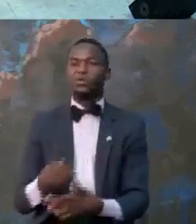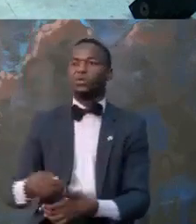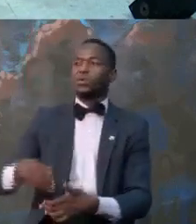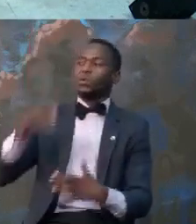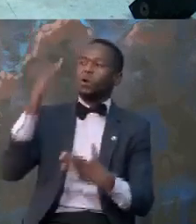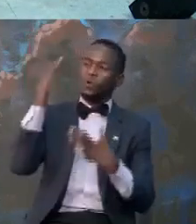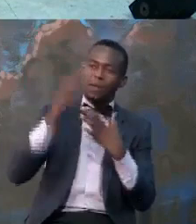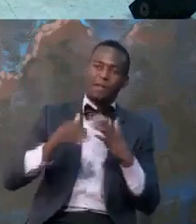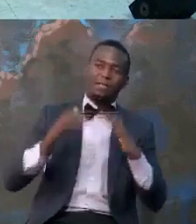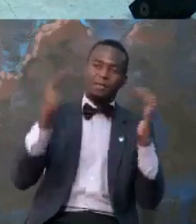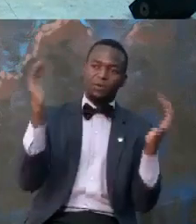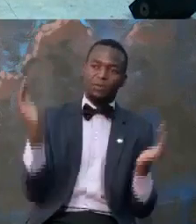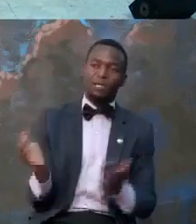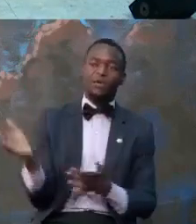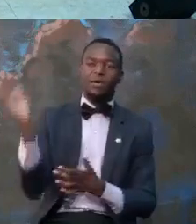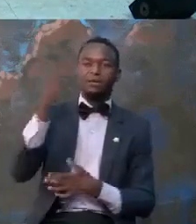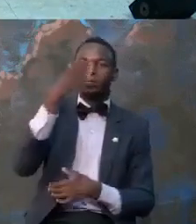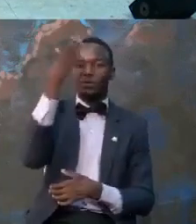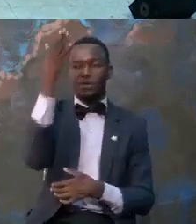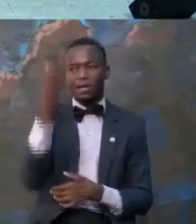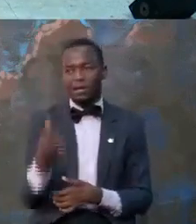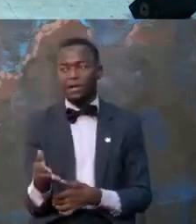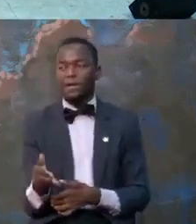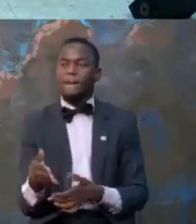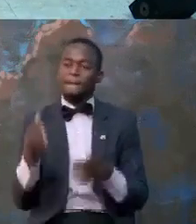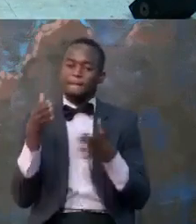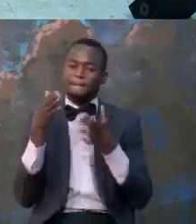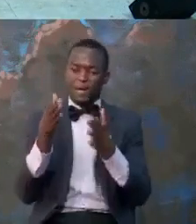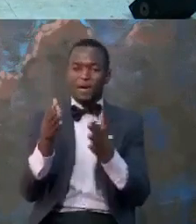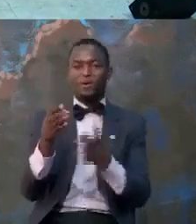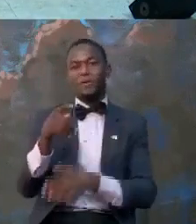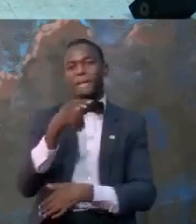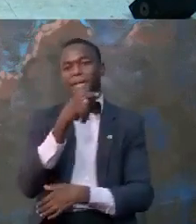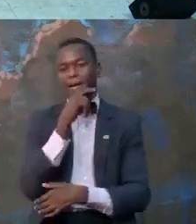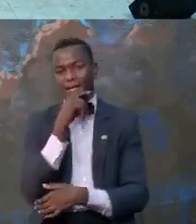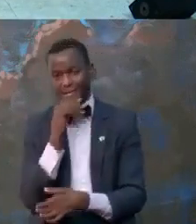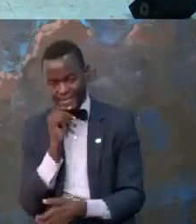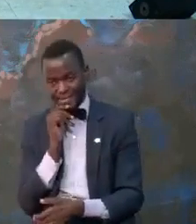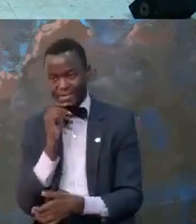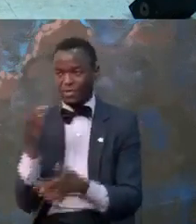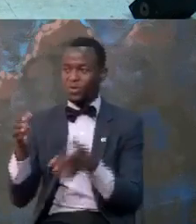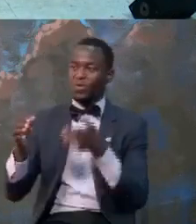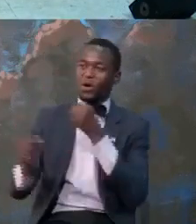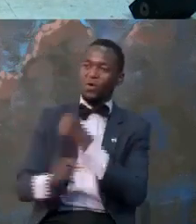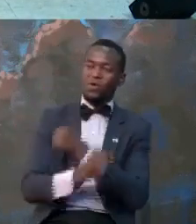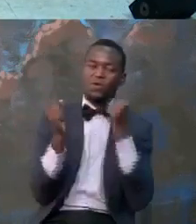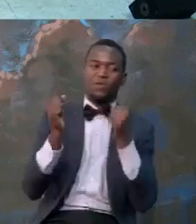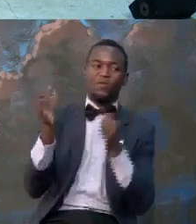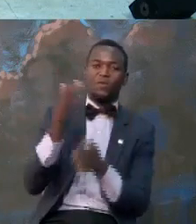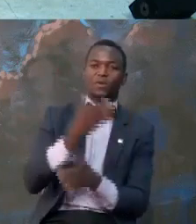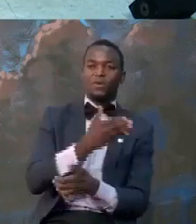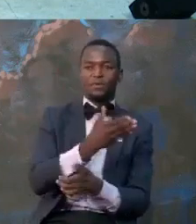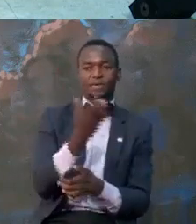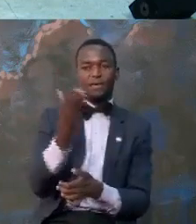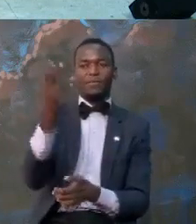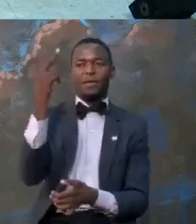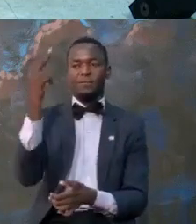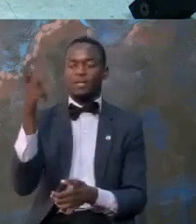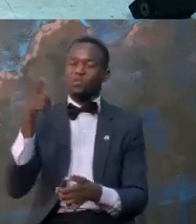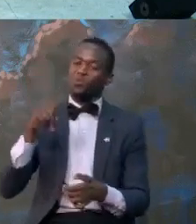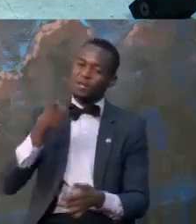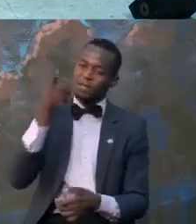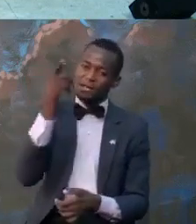kuhitimisha mikutano hii ya siku ya leo. Mpango makini wa wokovu sehemu ya pili. Kuna nini